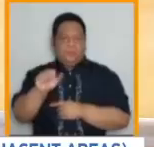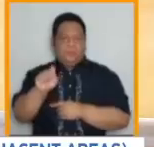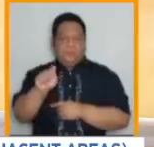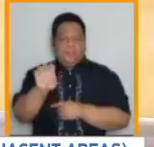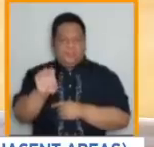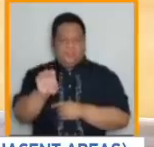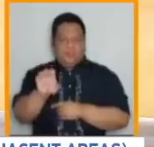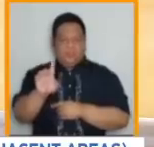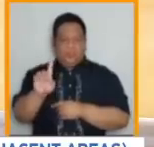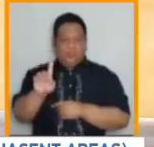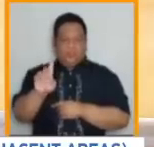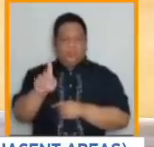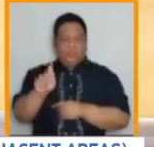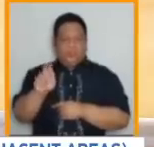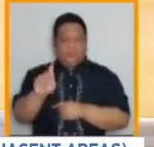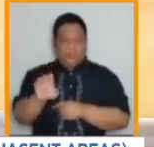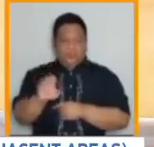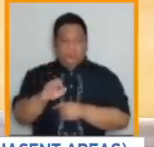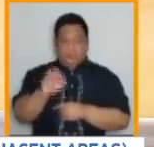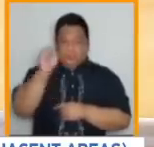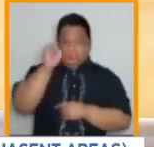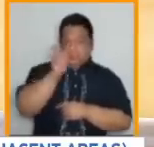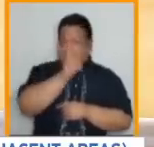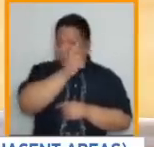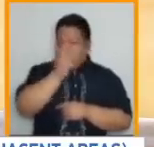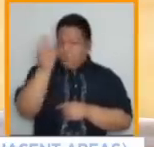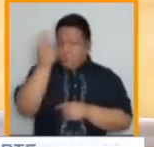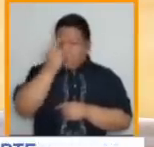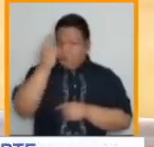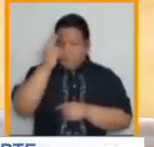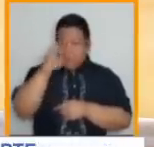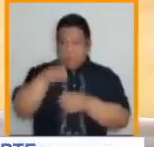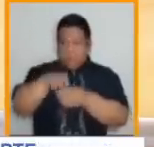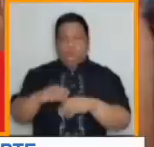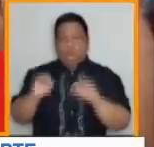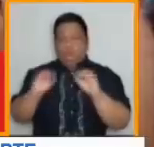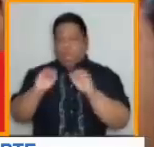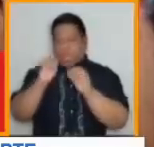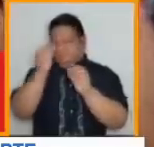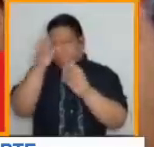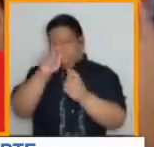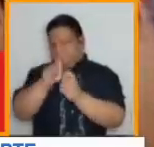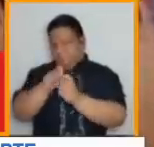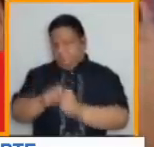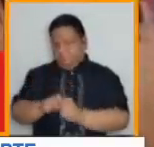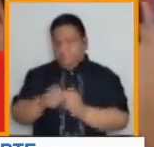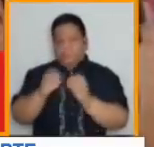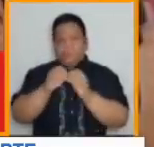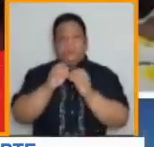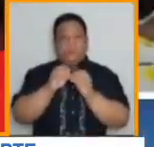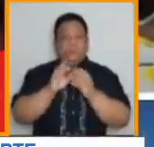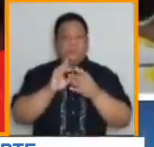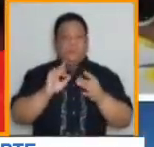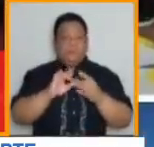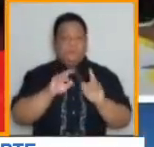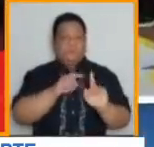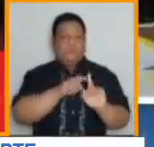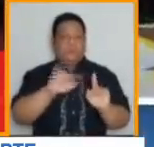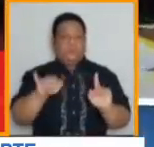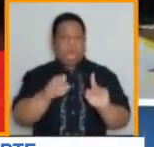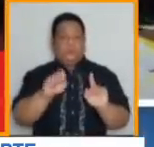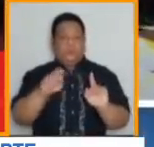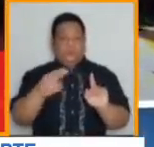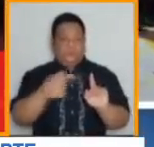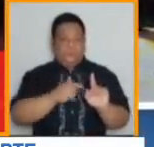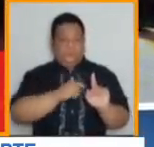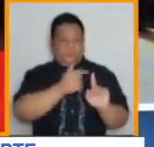Mayor Sara sa kanyang pag-withdraw at may unang balita si Joseph Moro. Sinadya ni Davao City Mayor Sara Duterte ang